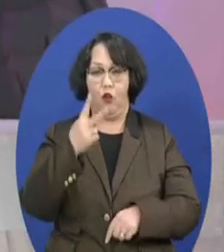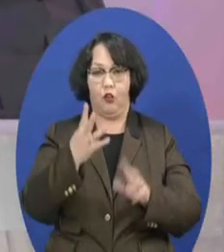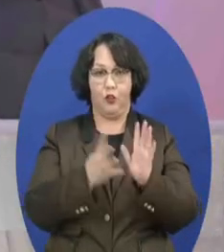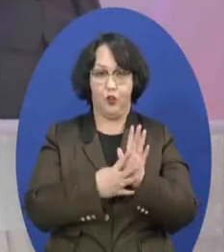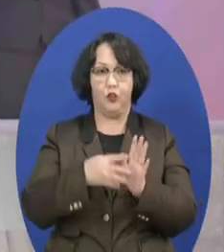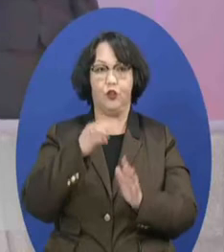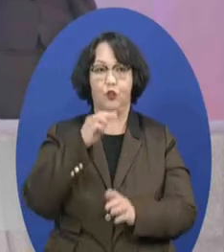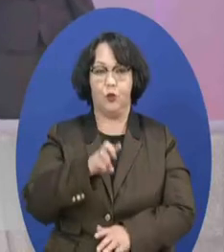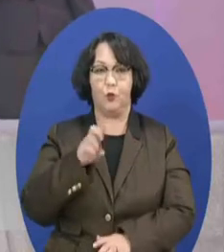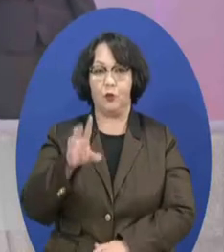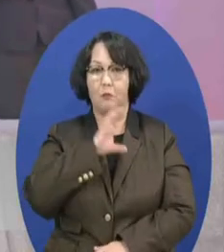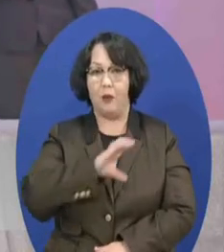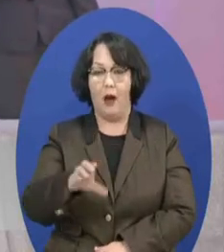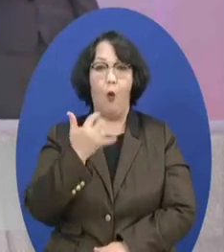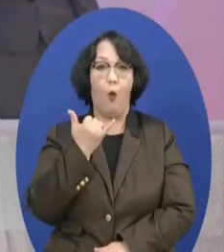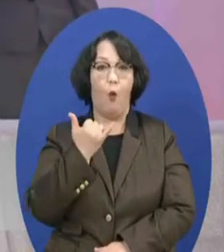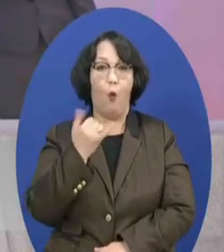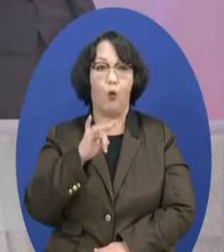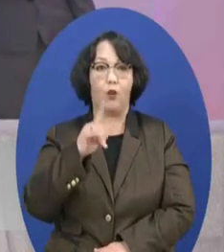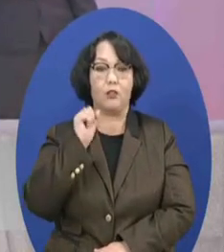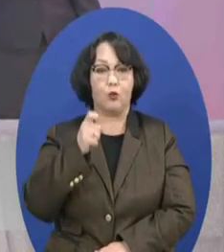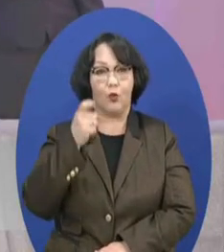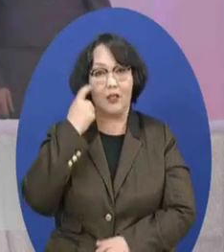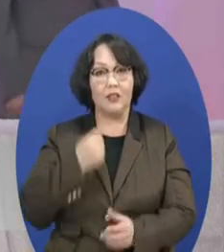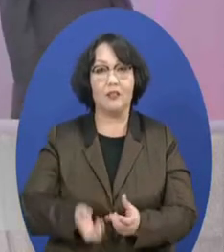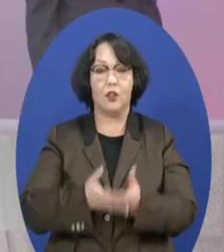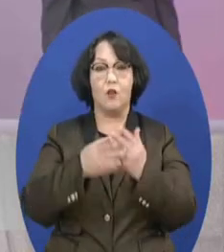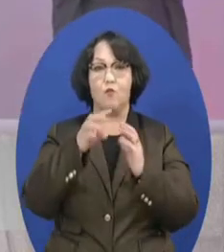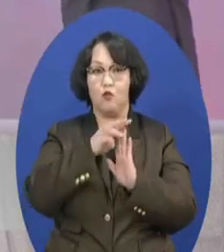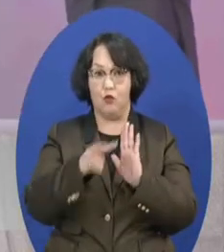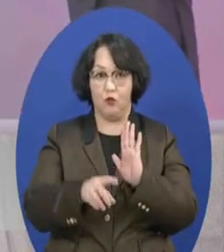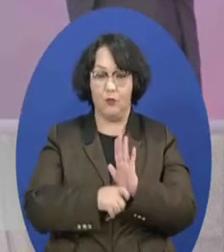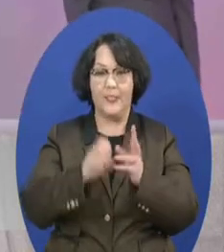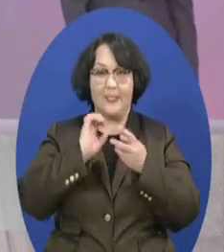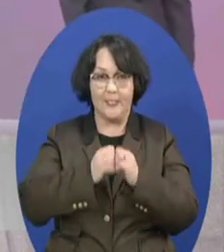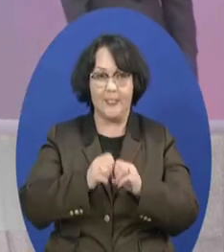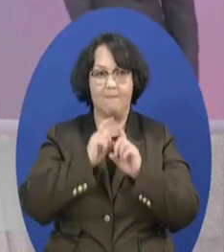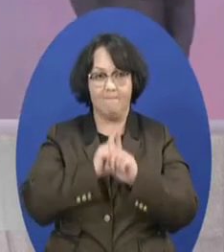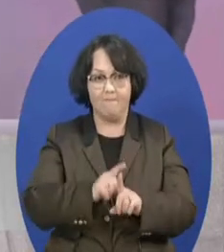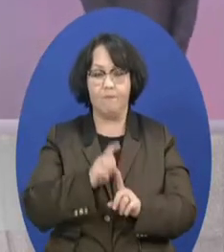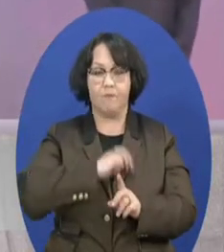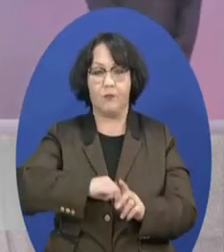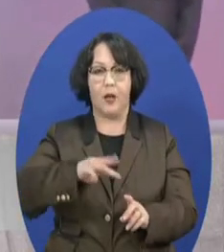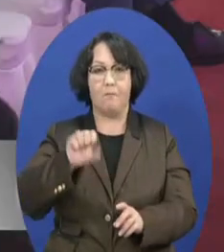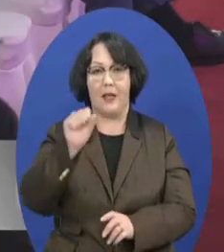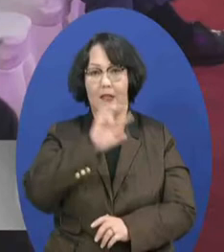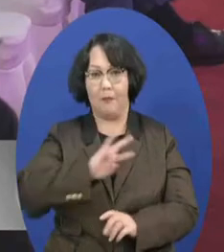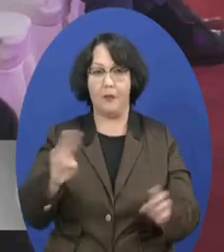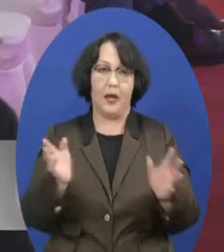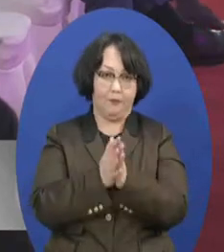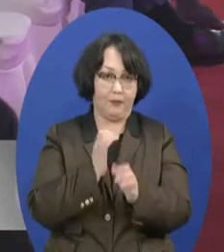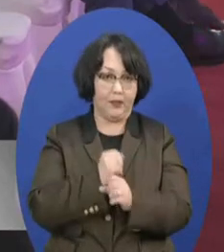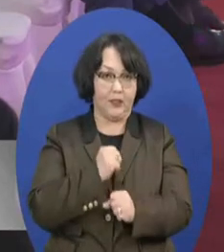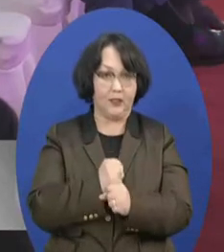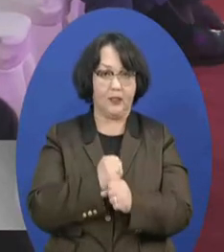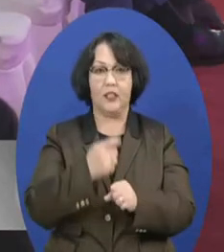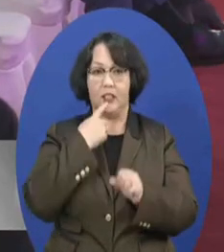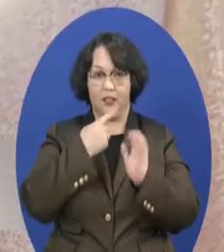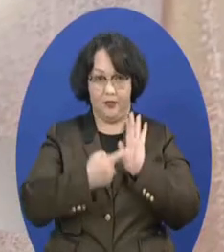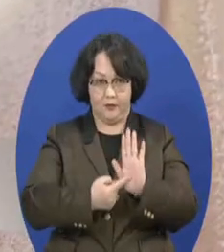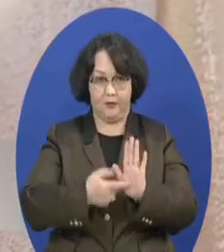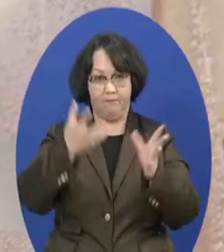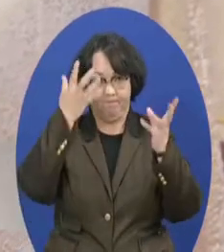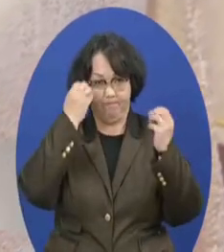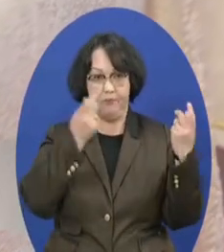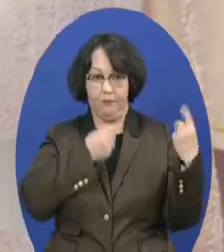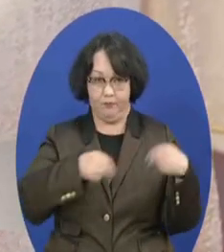29 төрийн бас байгууллага Ухнаагийн хөрсөхийн дэвшүүлсэн мөрийн хөтөлбөрийг хэрэгжүүлэхин төлөө Монгол Ардын намтай хамтарч ажиллахаан илэрхийлж